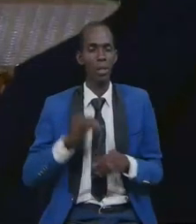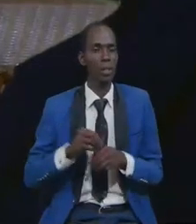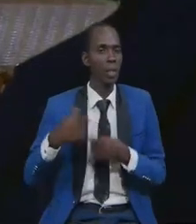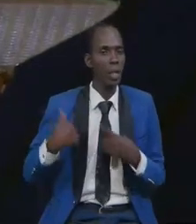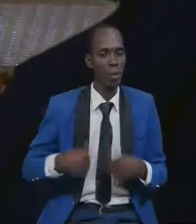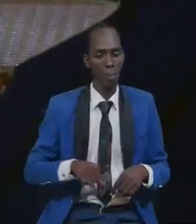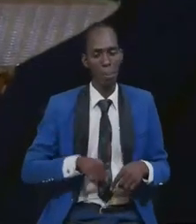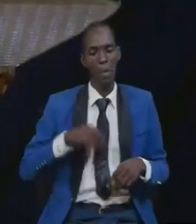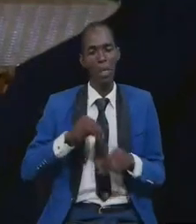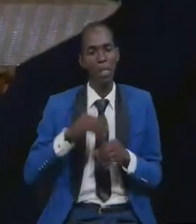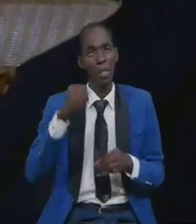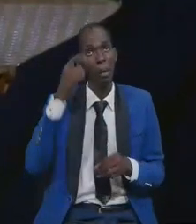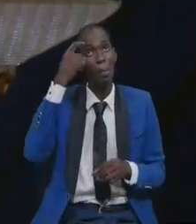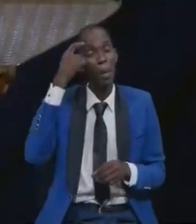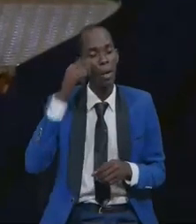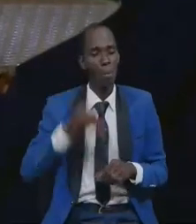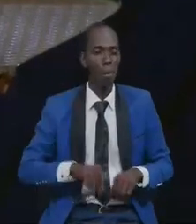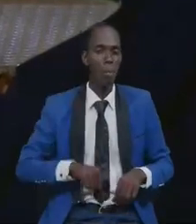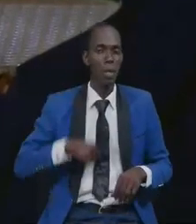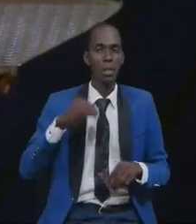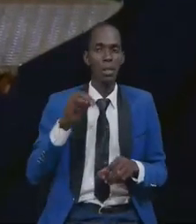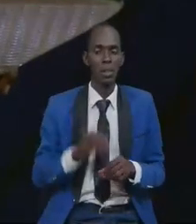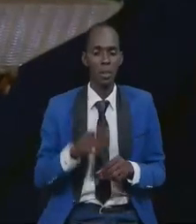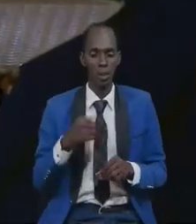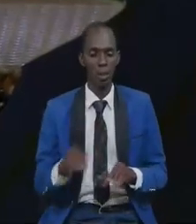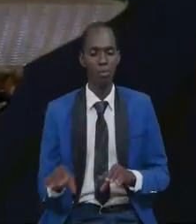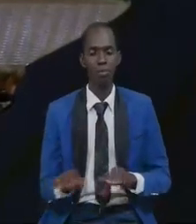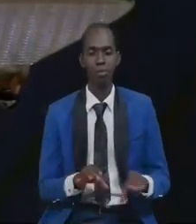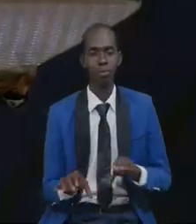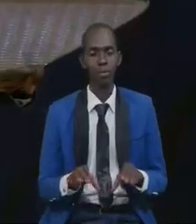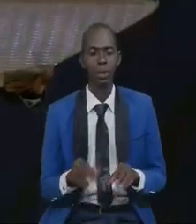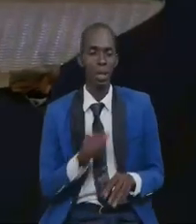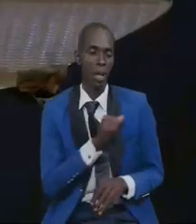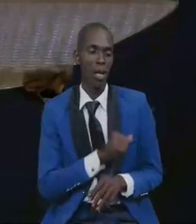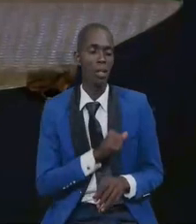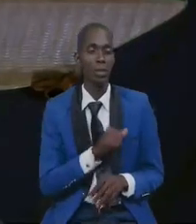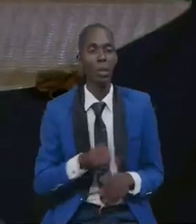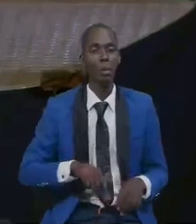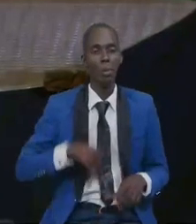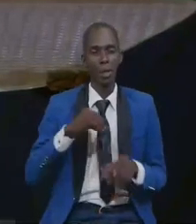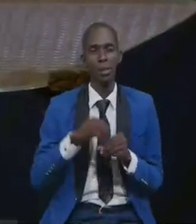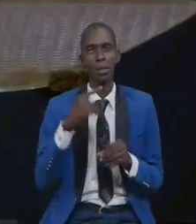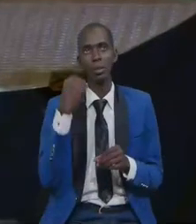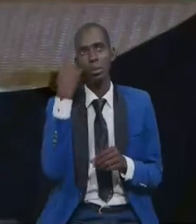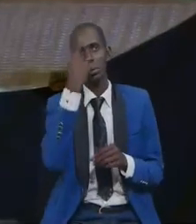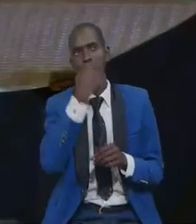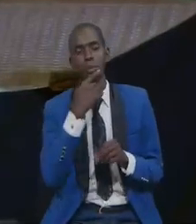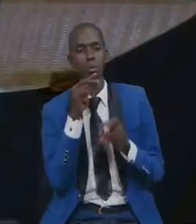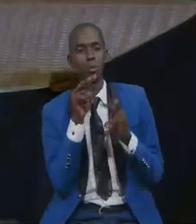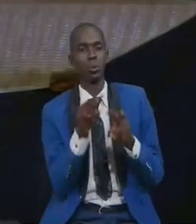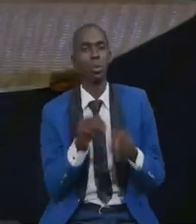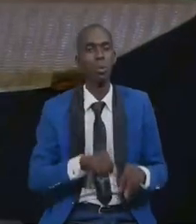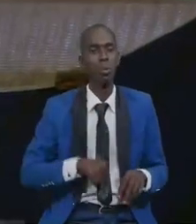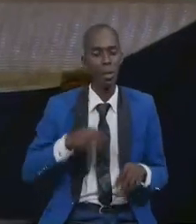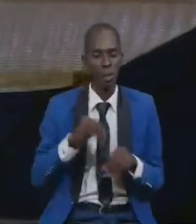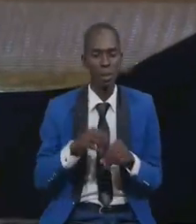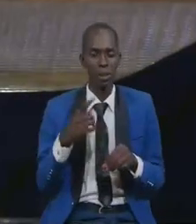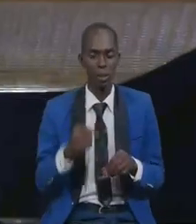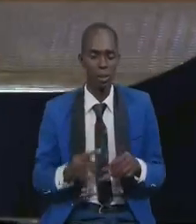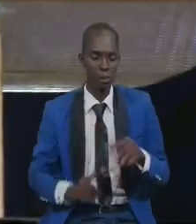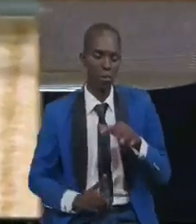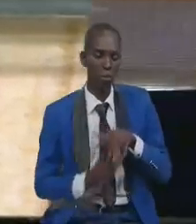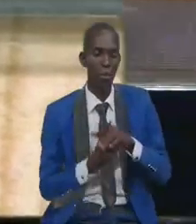pensée, l'orgueil dans l'attitude, l'orgueil dans le regard, l'orgueil dans l'apparence, méprisant